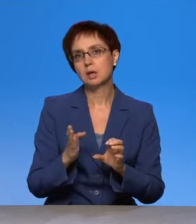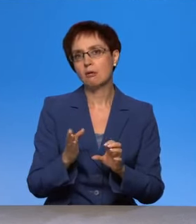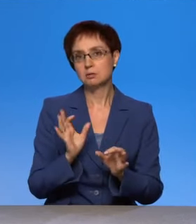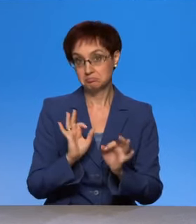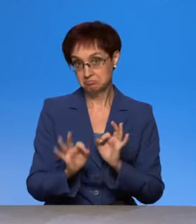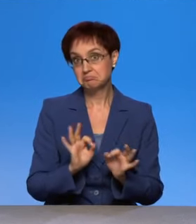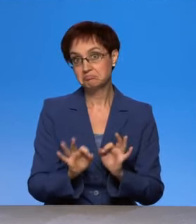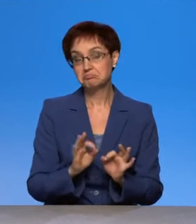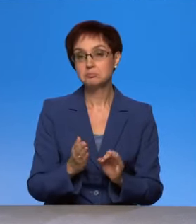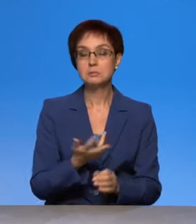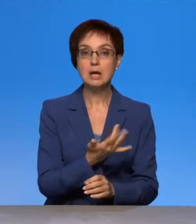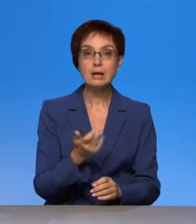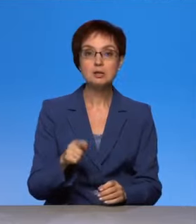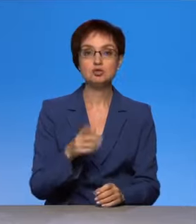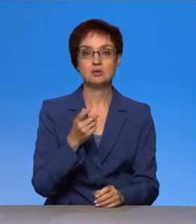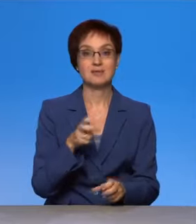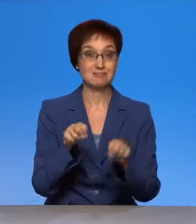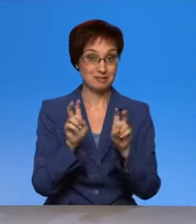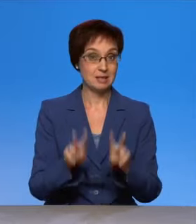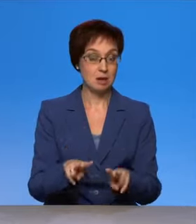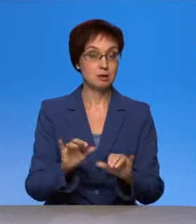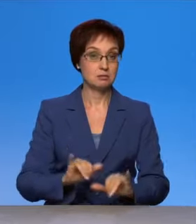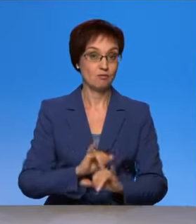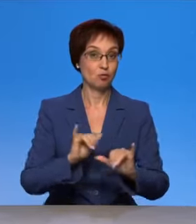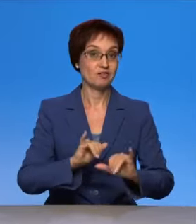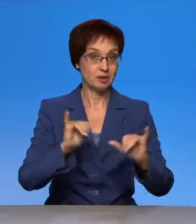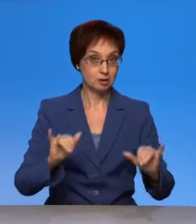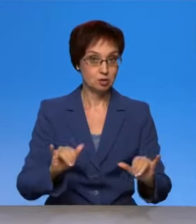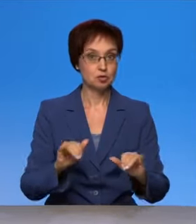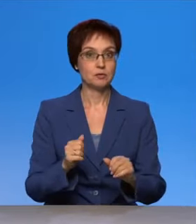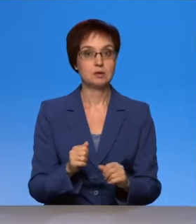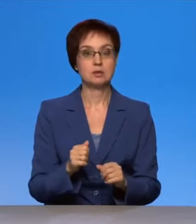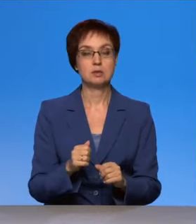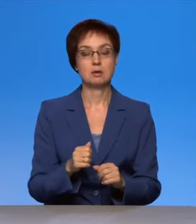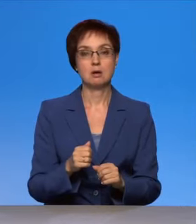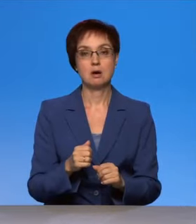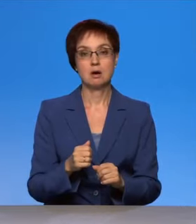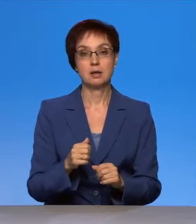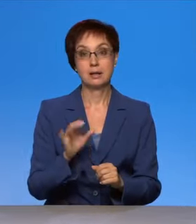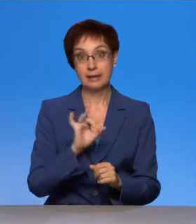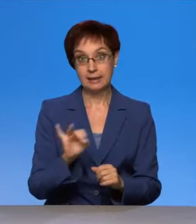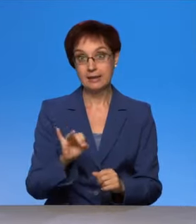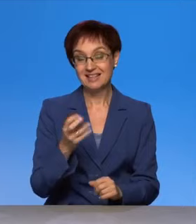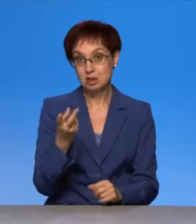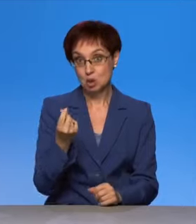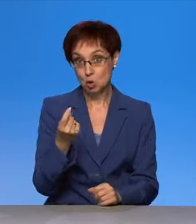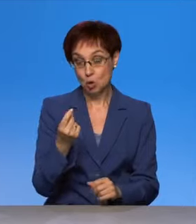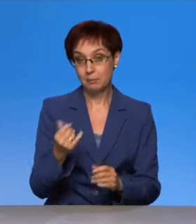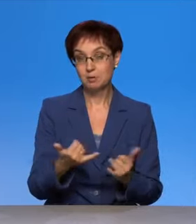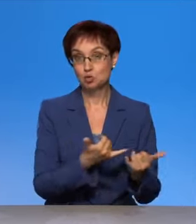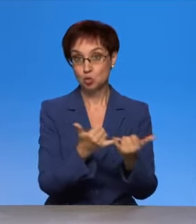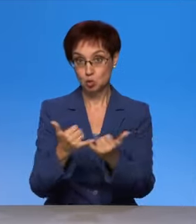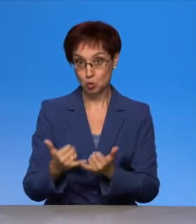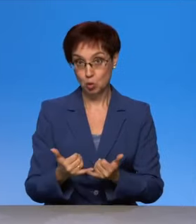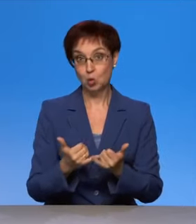количество психологов увеличивается и идет такое вот активное снижение ценника. То есть пойти, это уже своего